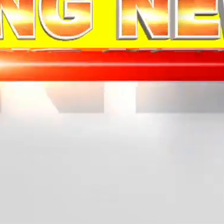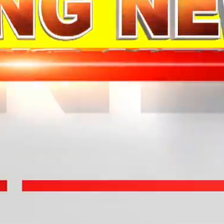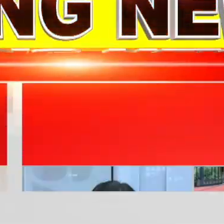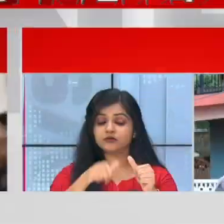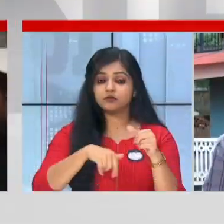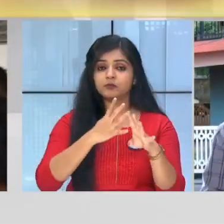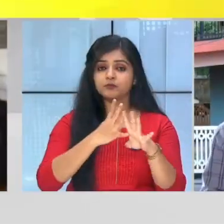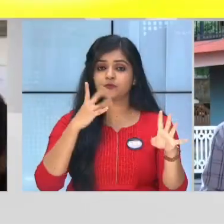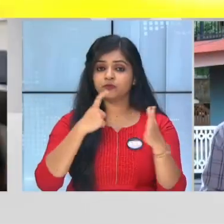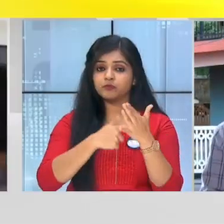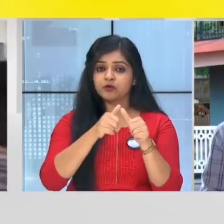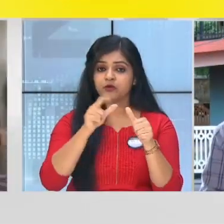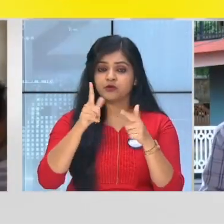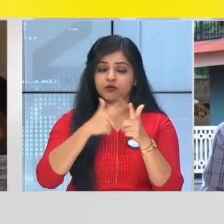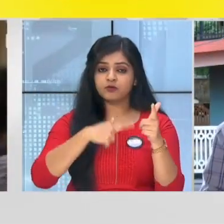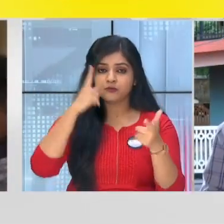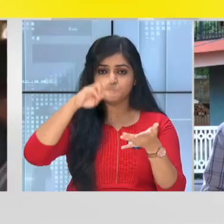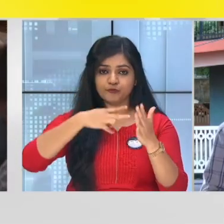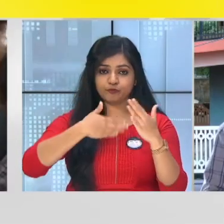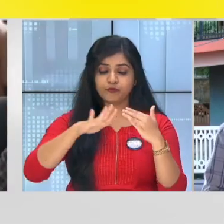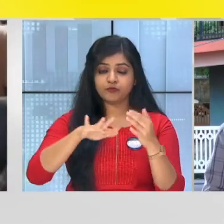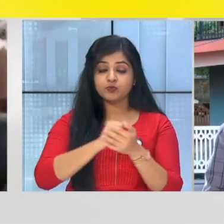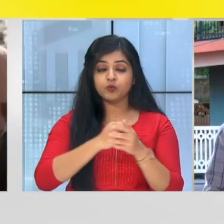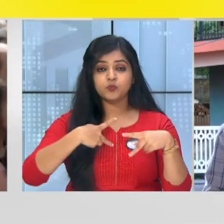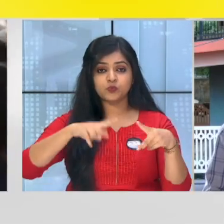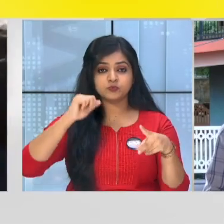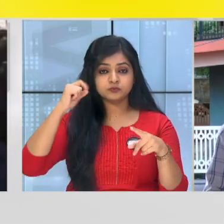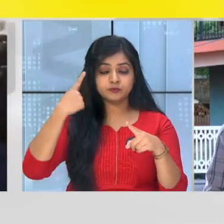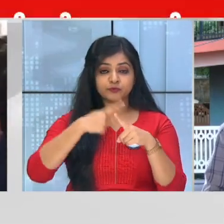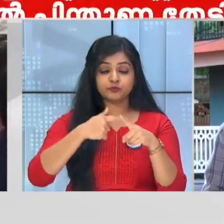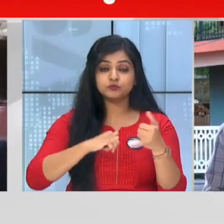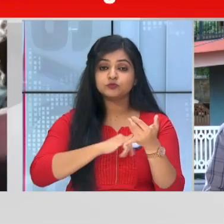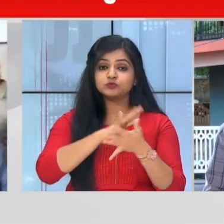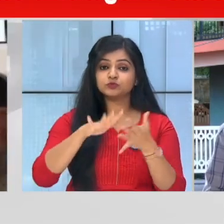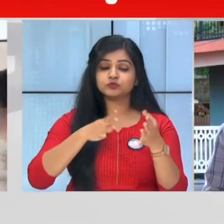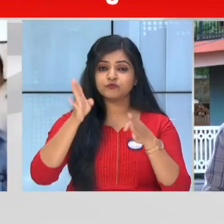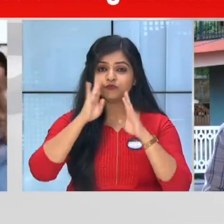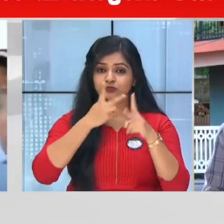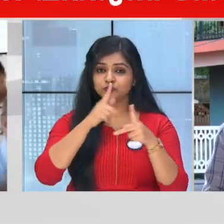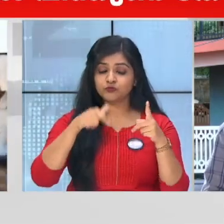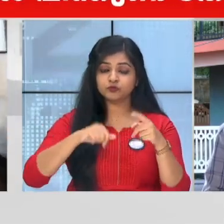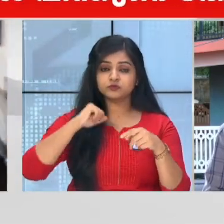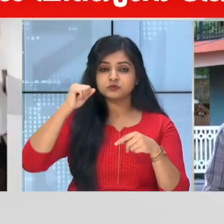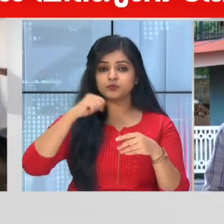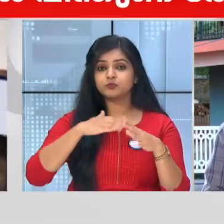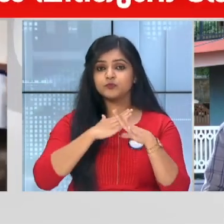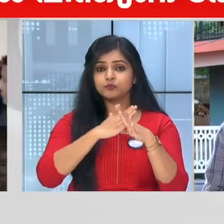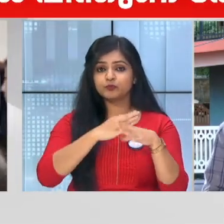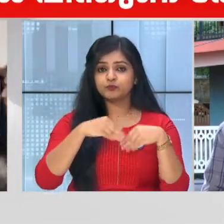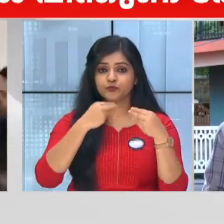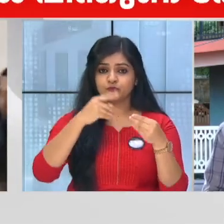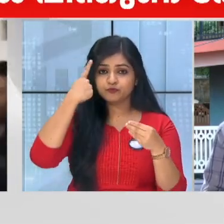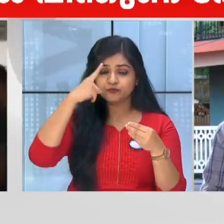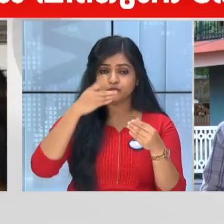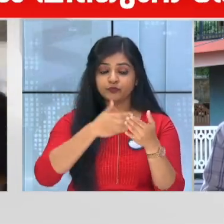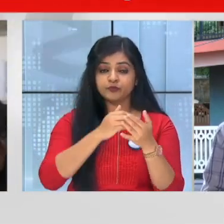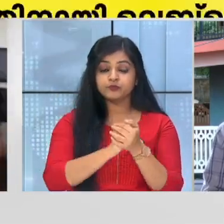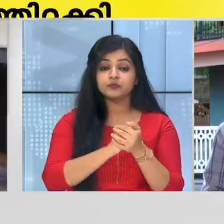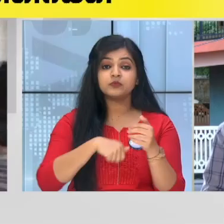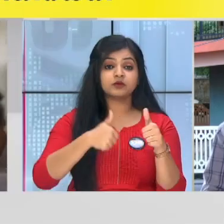അത്തരത്തിൽ തെരുവിൽ പ്രതിഷേധം തുടരുമ്പോഴും സമൂഹ മാധ്യമങ്ങളും സമാനമായി തന്നെ ഈ പ്രതിഷേധം സംഘടിപ്പിച്ചുകൊണ്ട് മാത്രമല്ല ഈ ഐക്യദാർഢ്യം